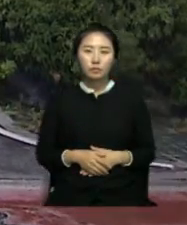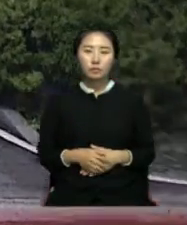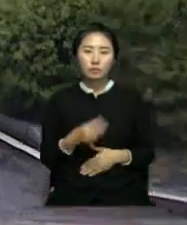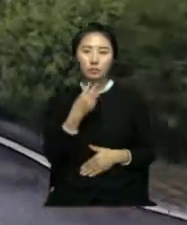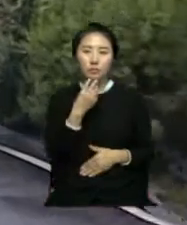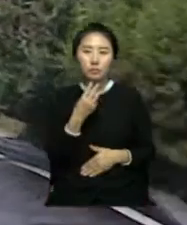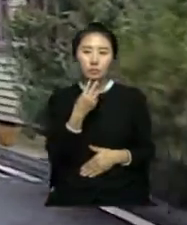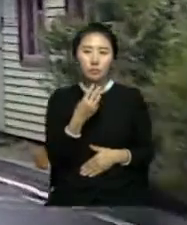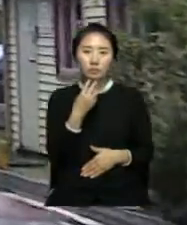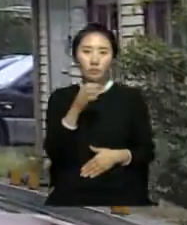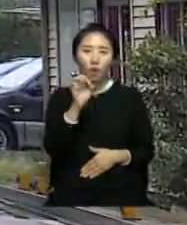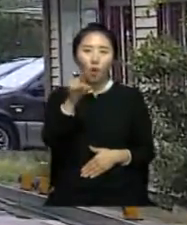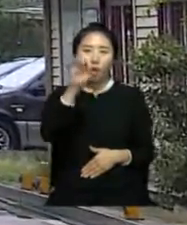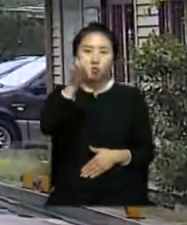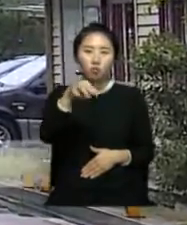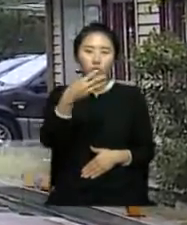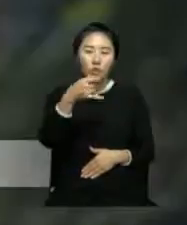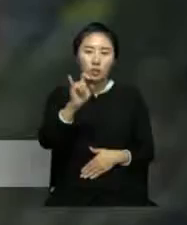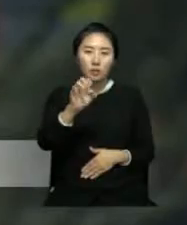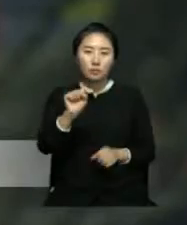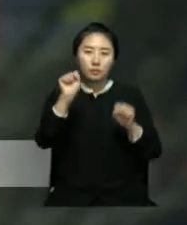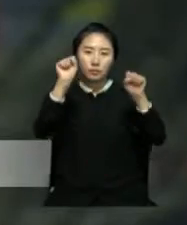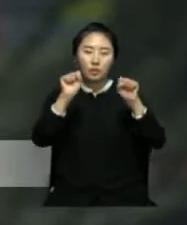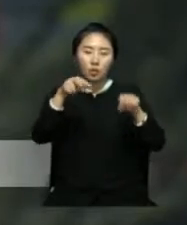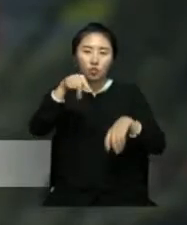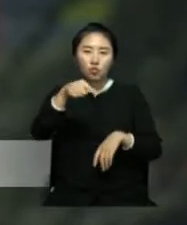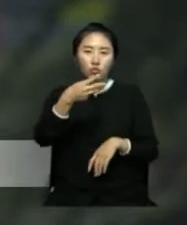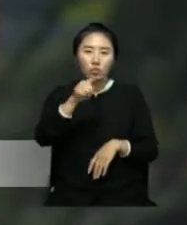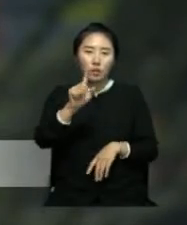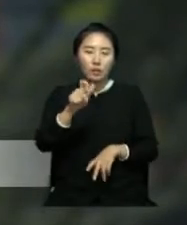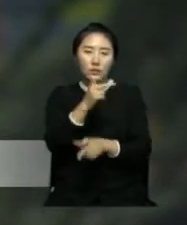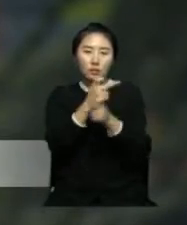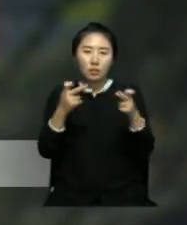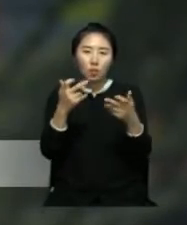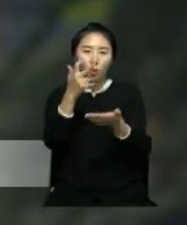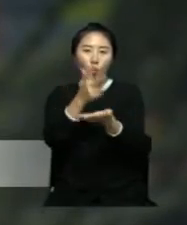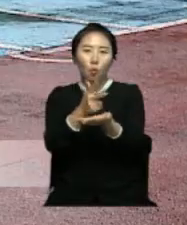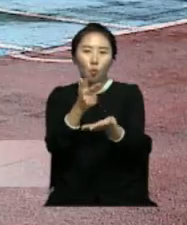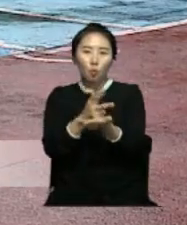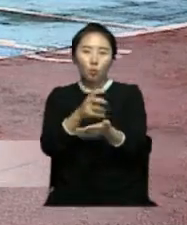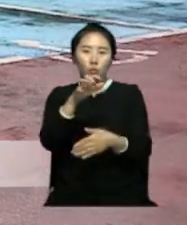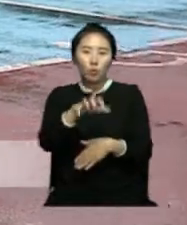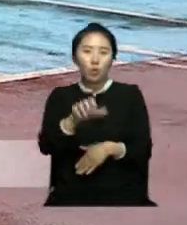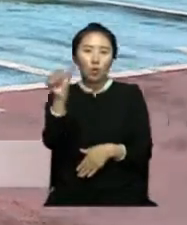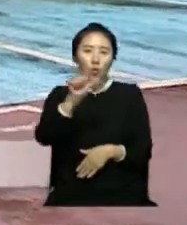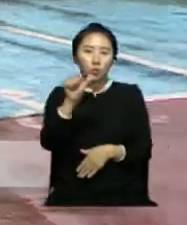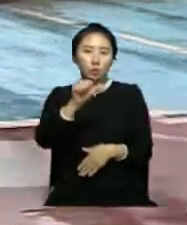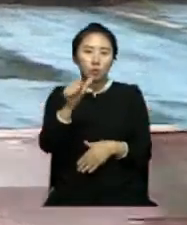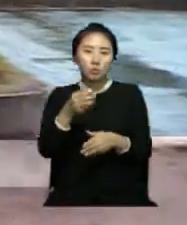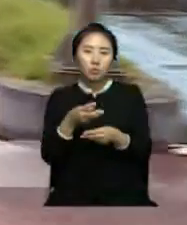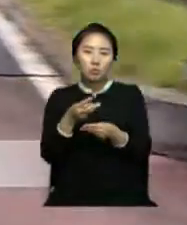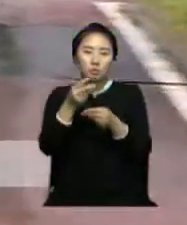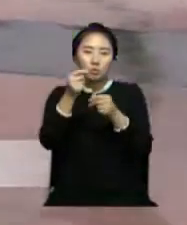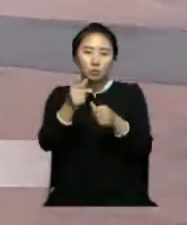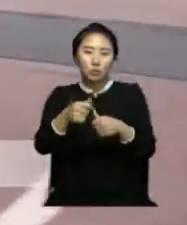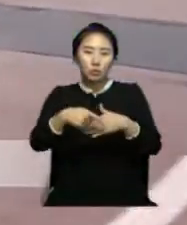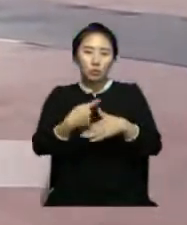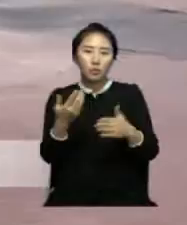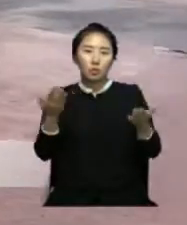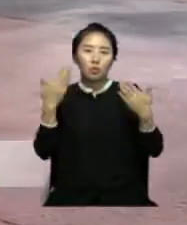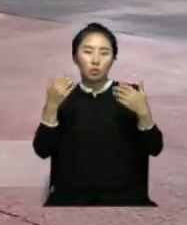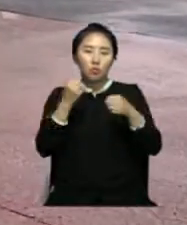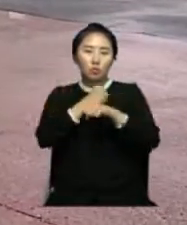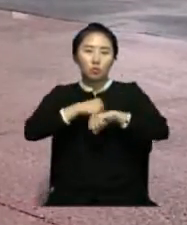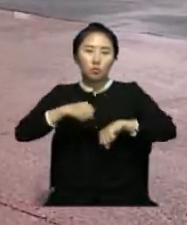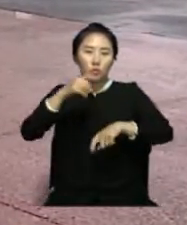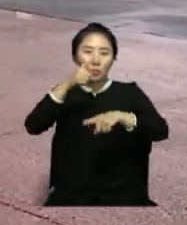서울 어울림체육센터가 들어설 장소는 수락산역 부근 공영주차장입니다. 부지는 5천여 제곱미터로 초등학교